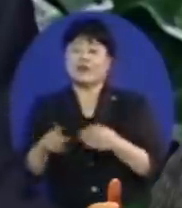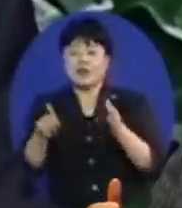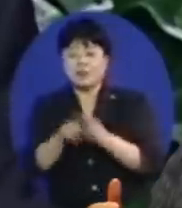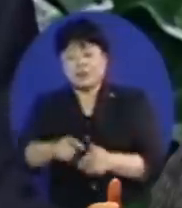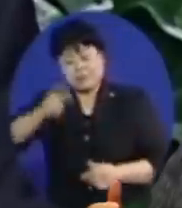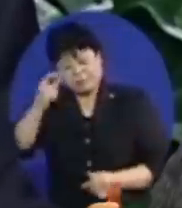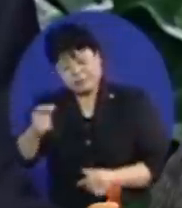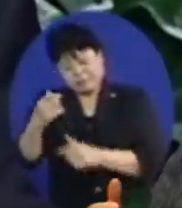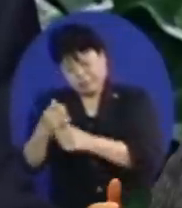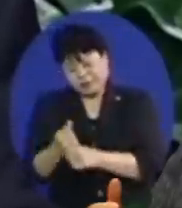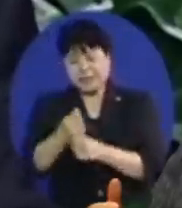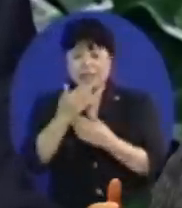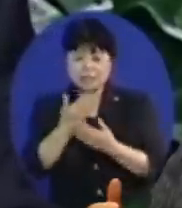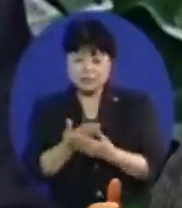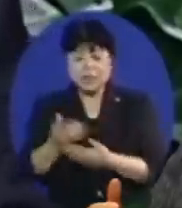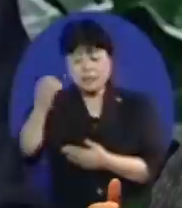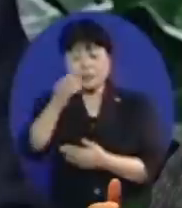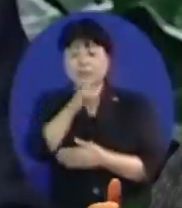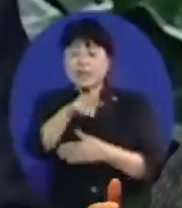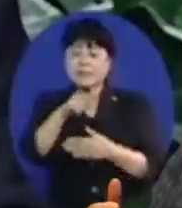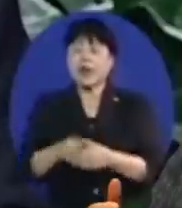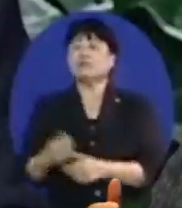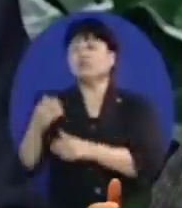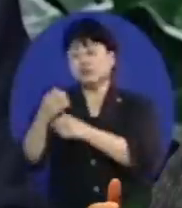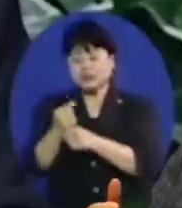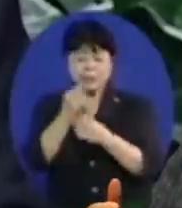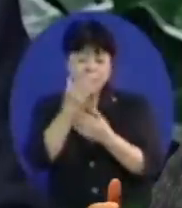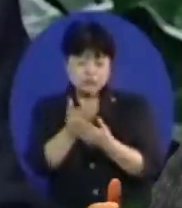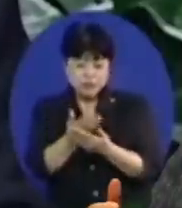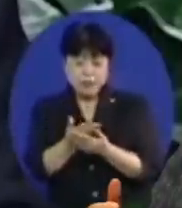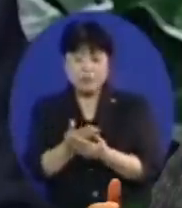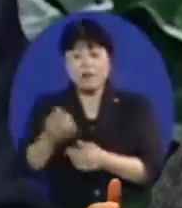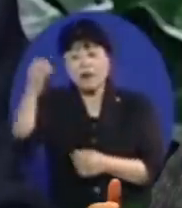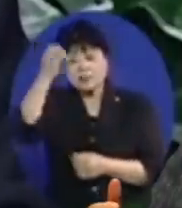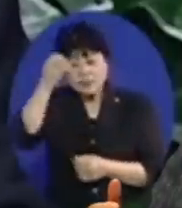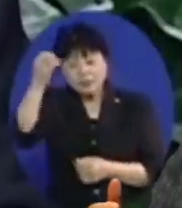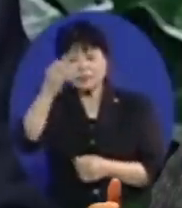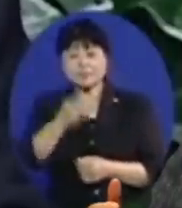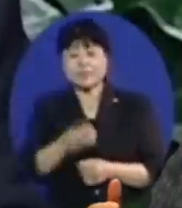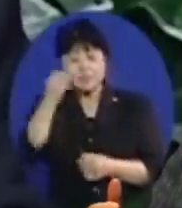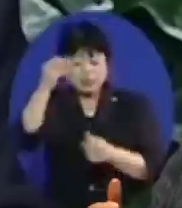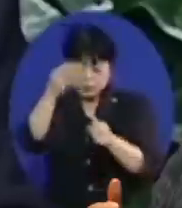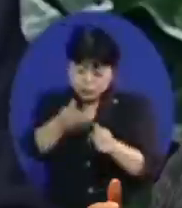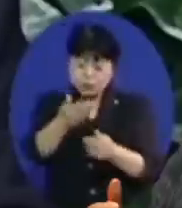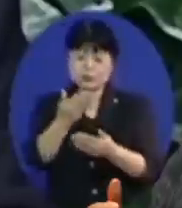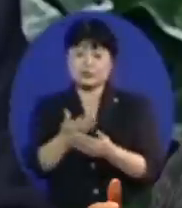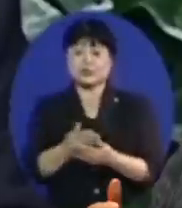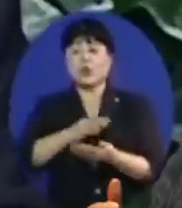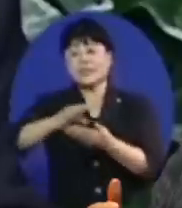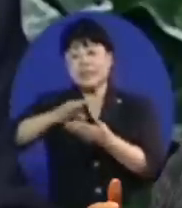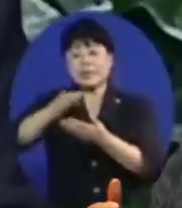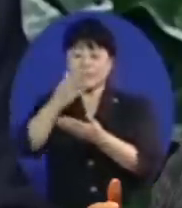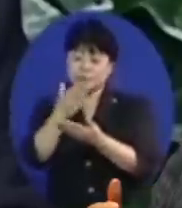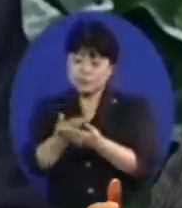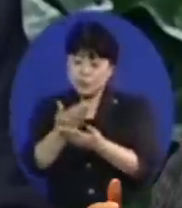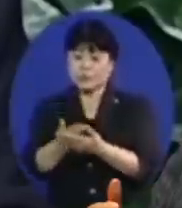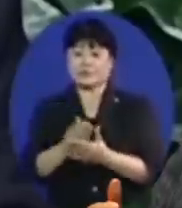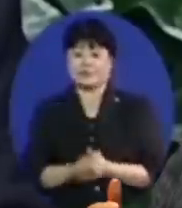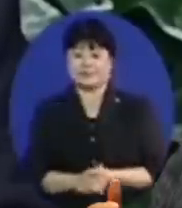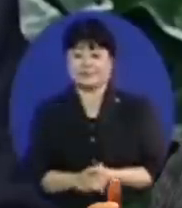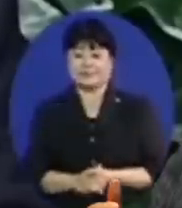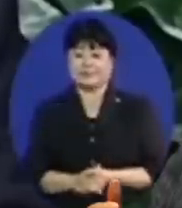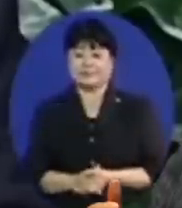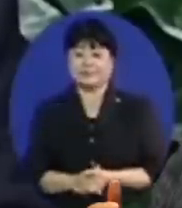하여 주시옵소서. 성령이여 내 마음을 붙들어 주시옵소서. 성령이여 나에게 기름 부어주시고 나를 사용해 주시옵소서.